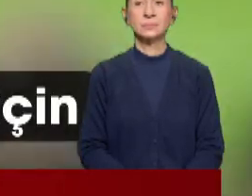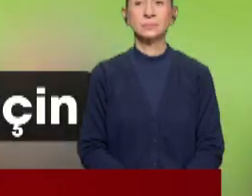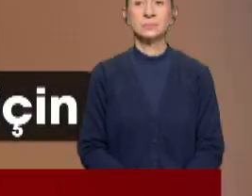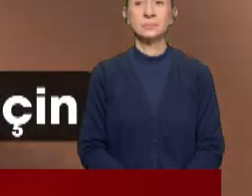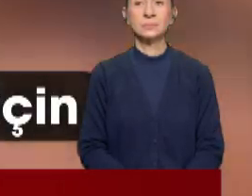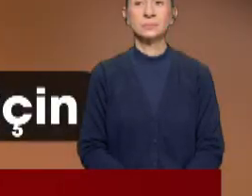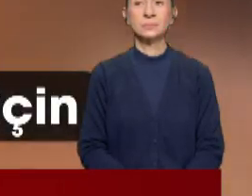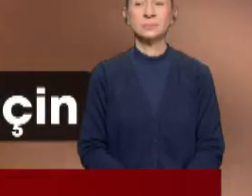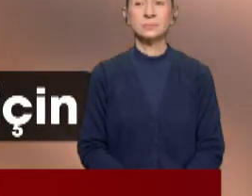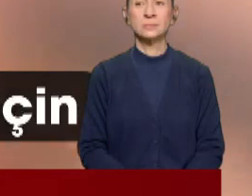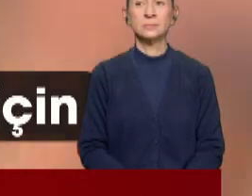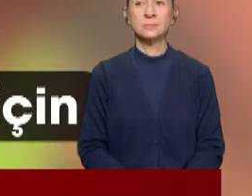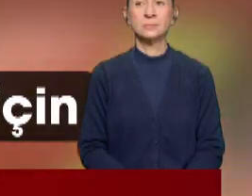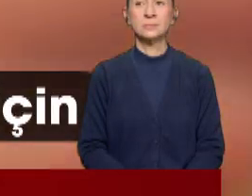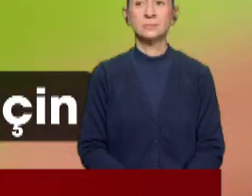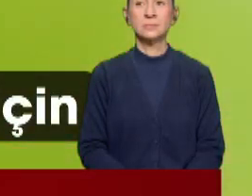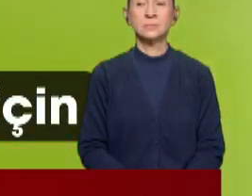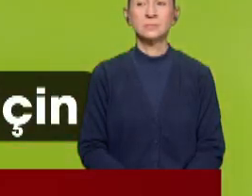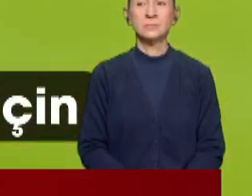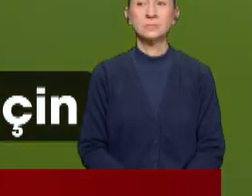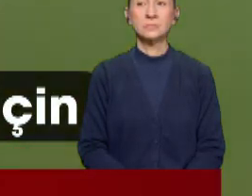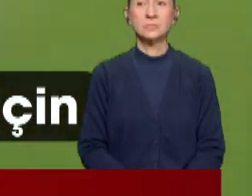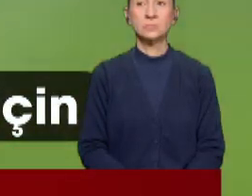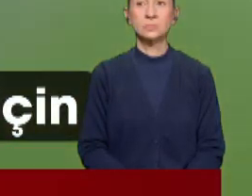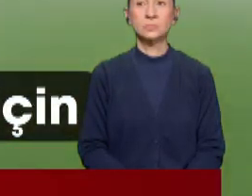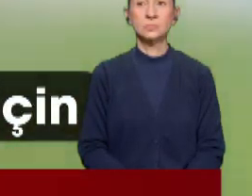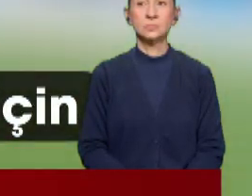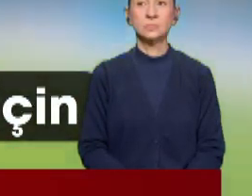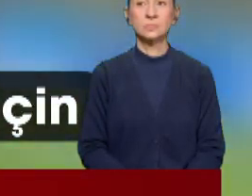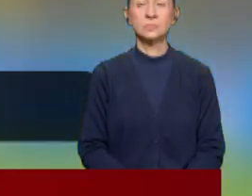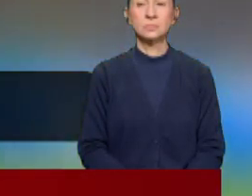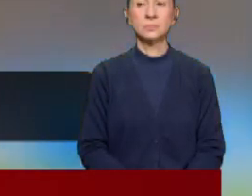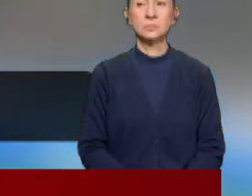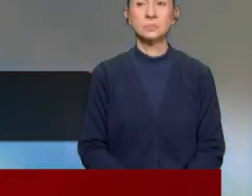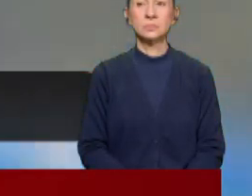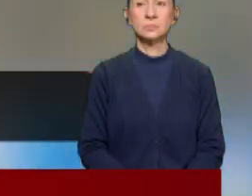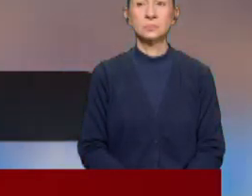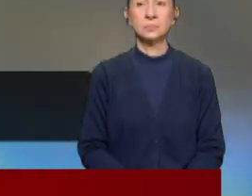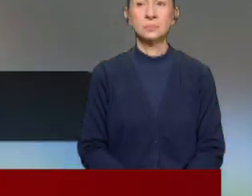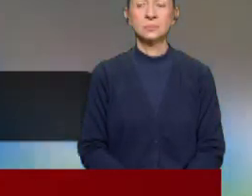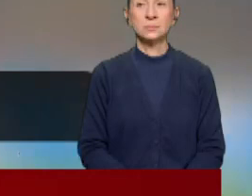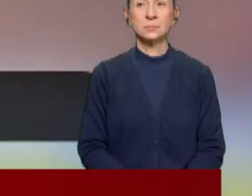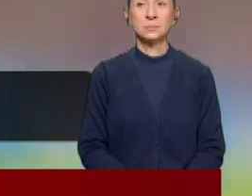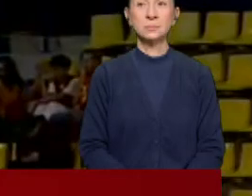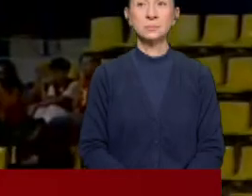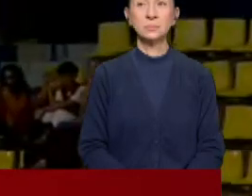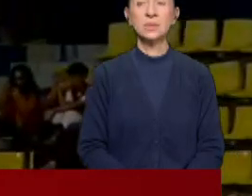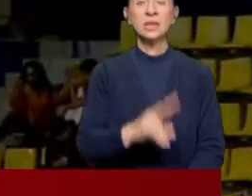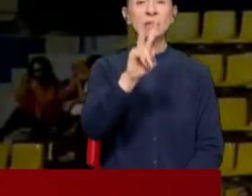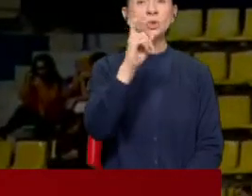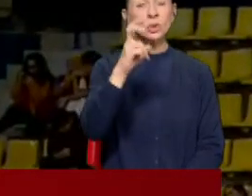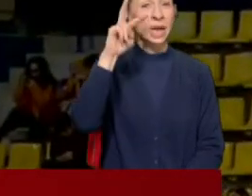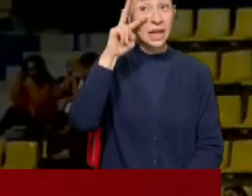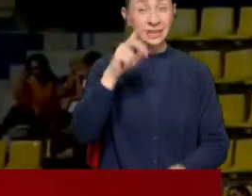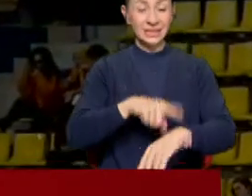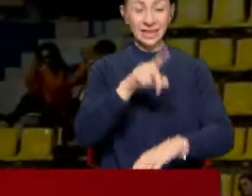yönetimi buradaki İstiklal Marşı'nı durdurmak için müzik yayını yaptı. 29